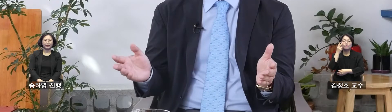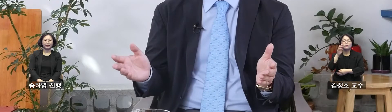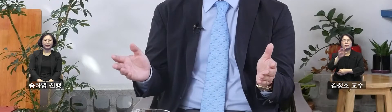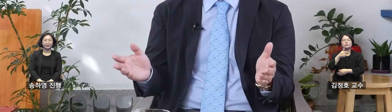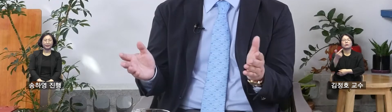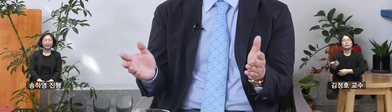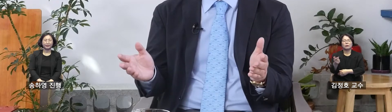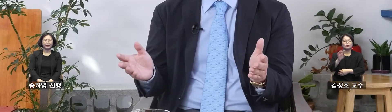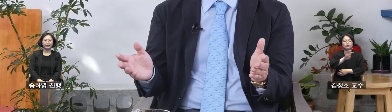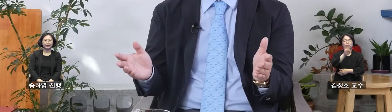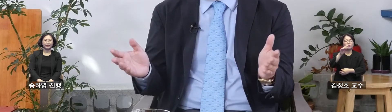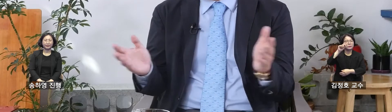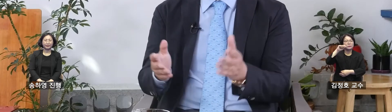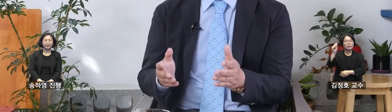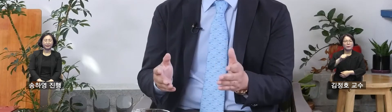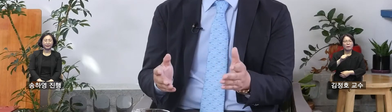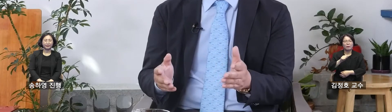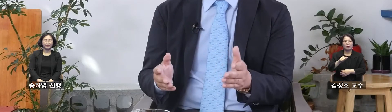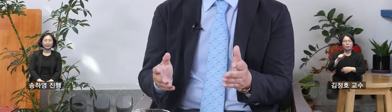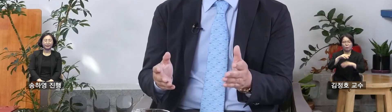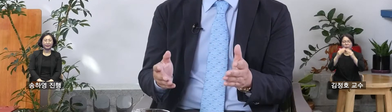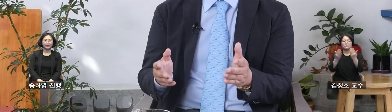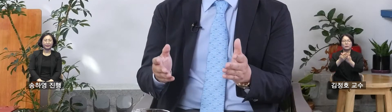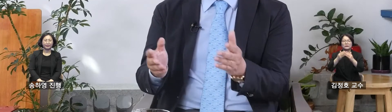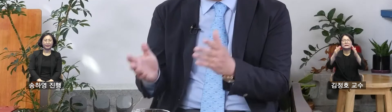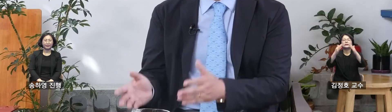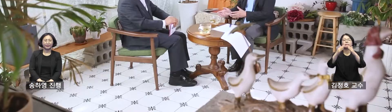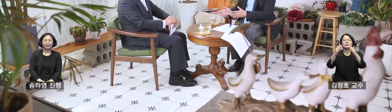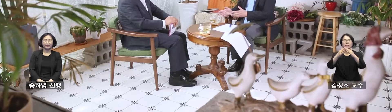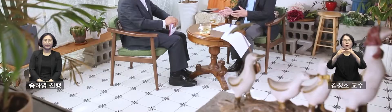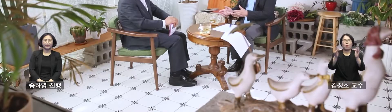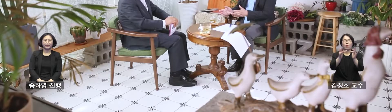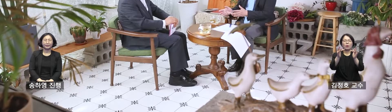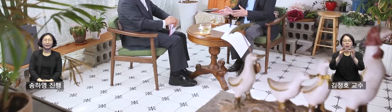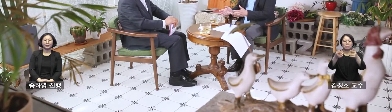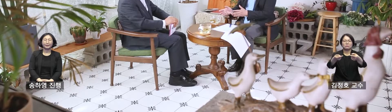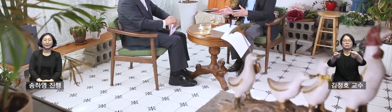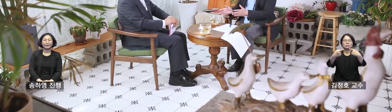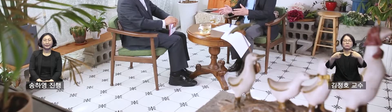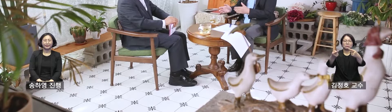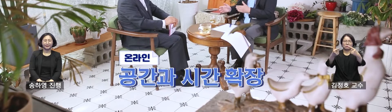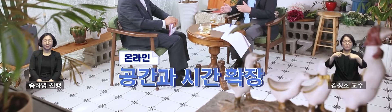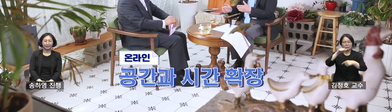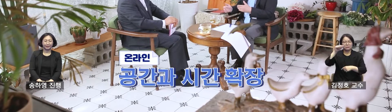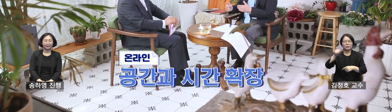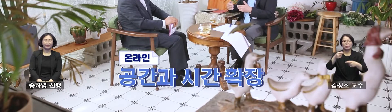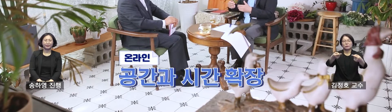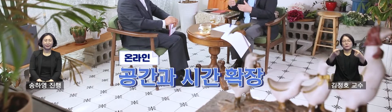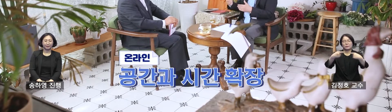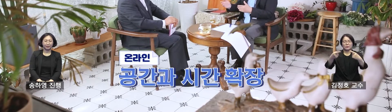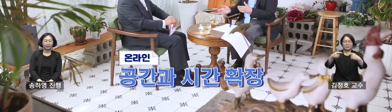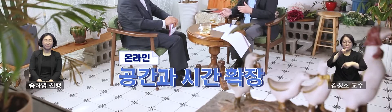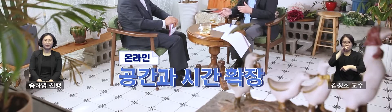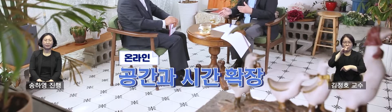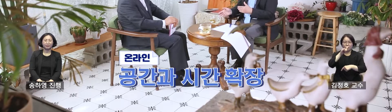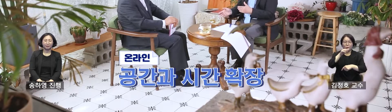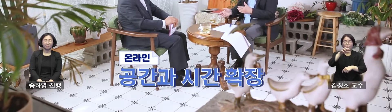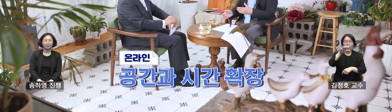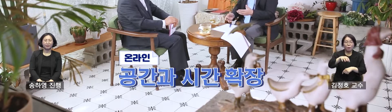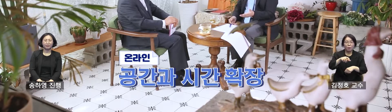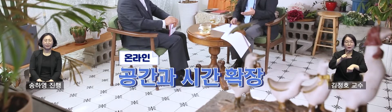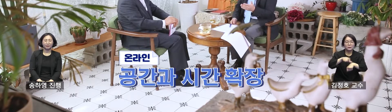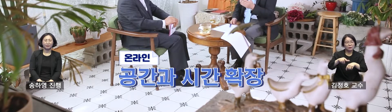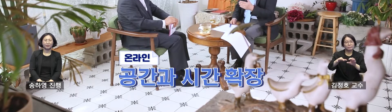새벽 시간인데 이분들이 다 집에서도 들어오고 새벽에도 들어오고 그럽니다. 그러니까 공간과 시간의 제약이